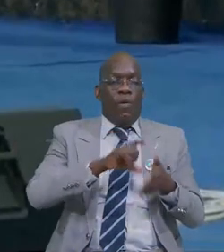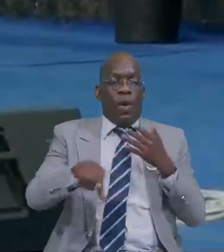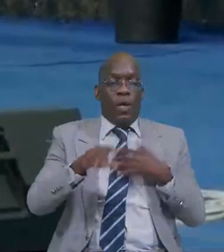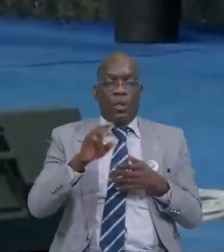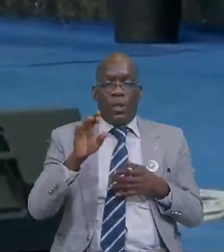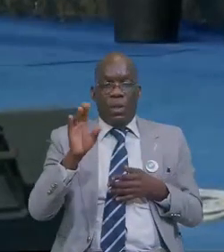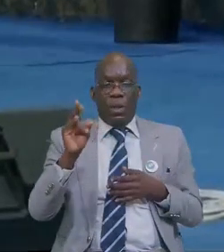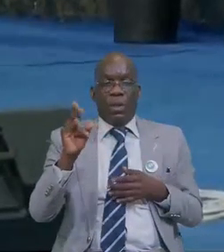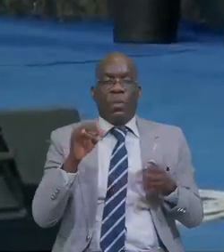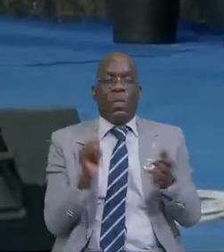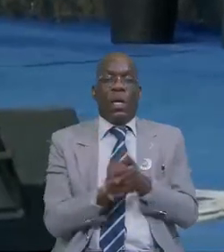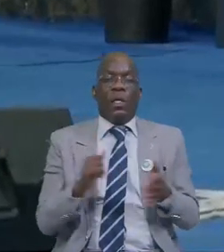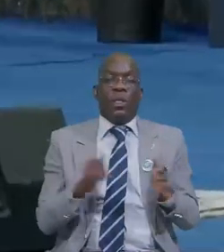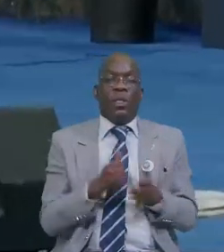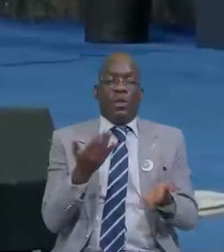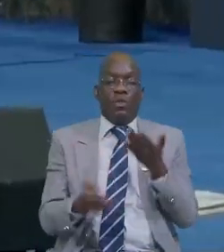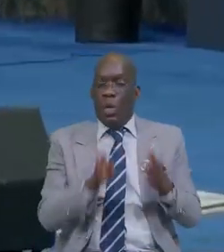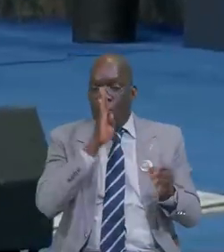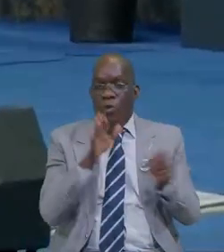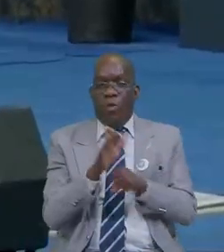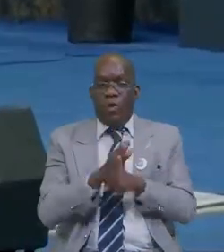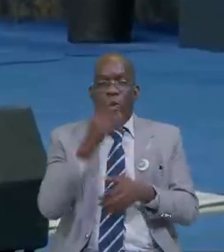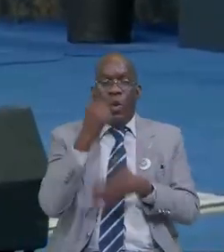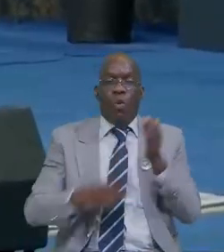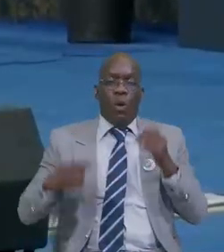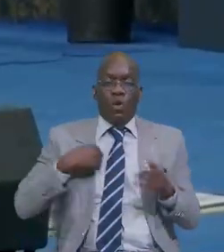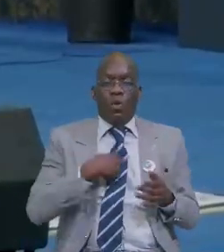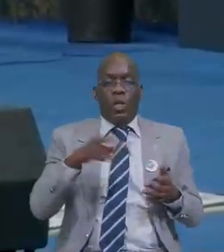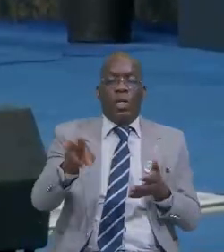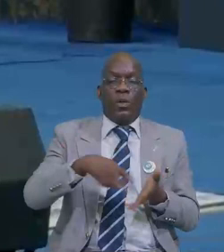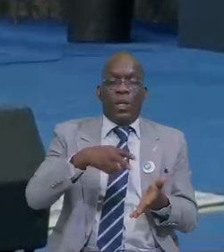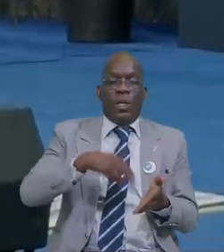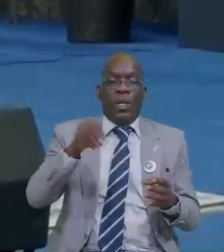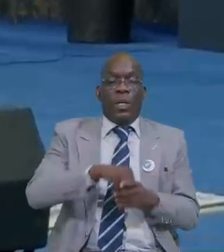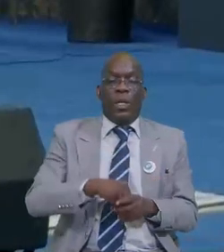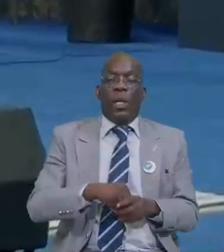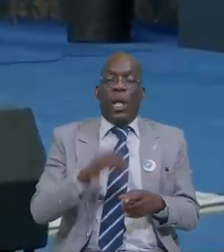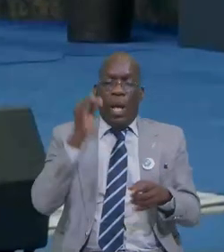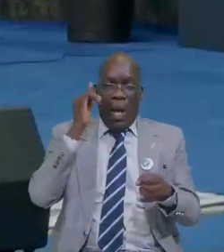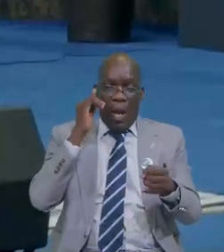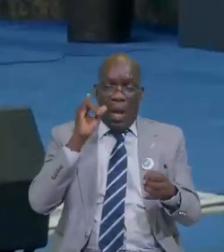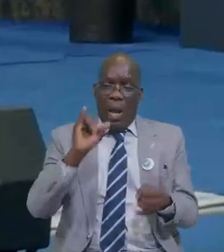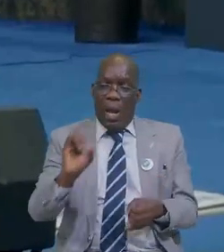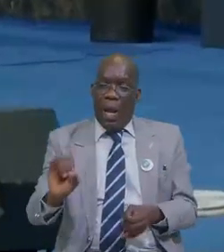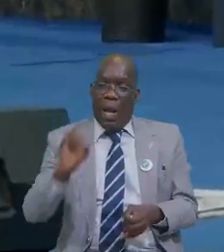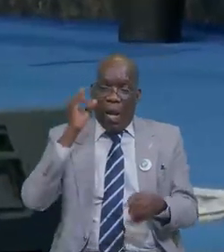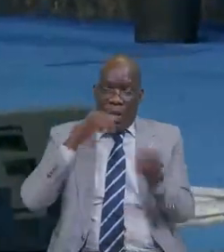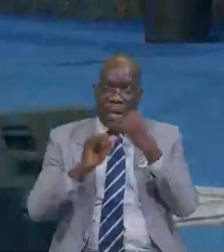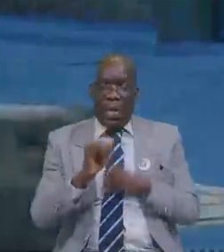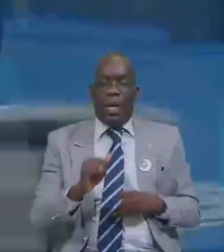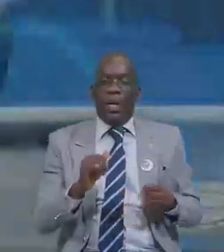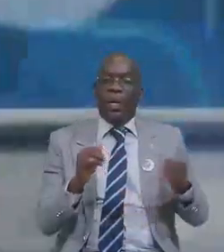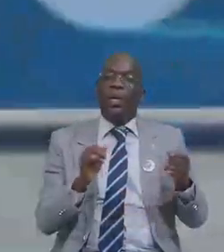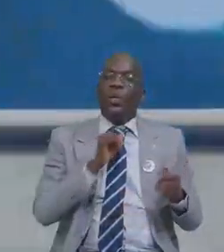que s'accomplit ce que nous avons lu dans le chapitre 53 d'Ésaïe,